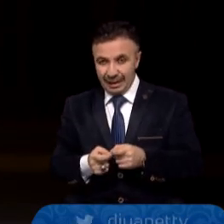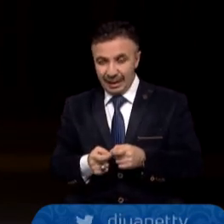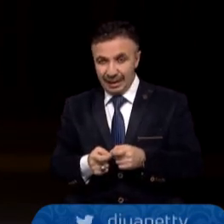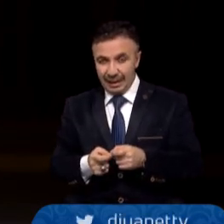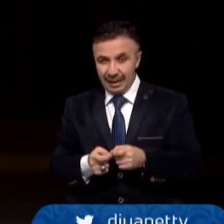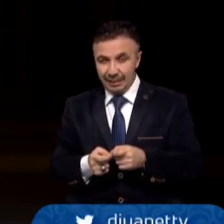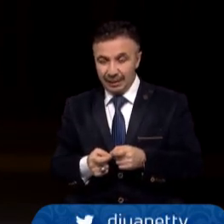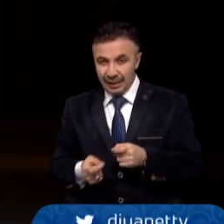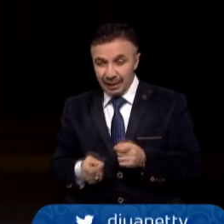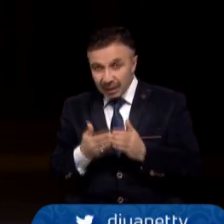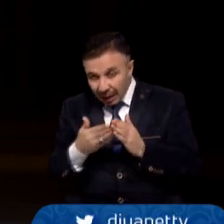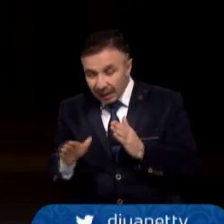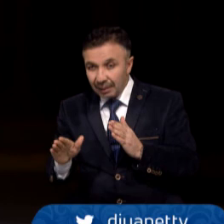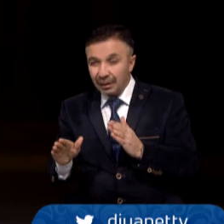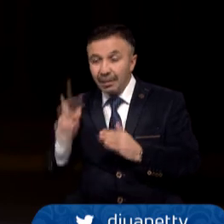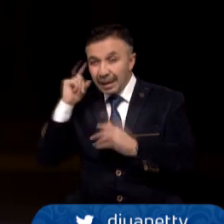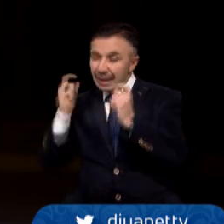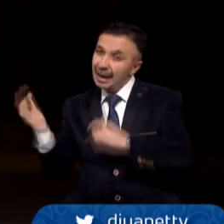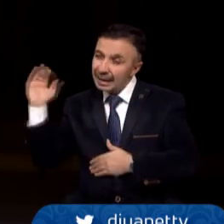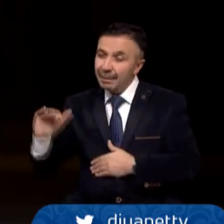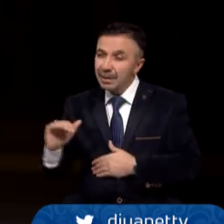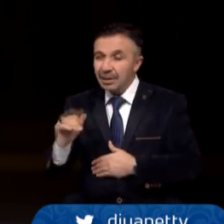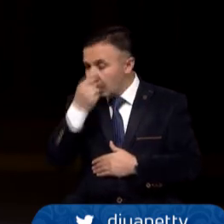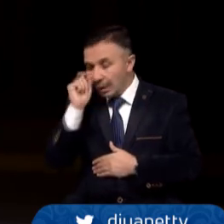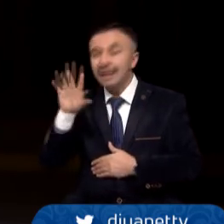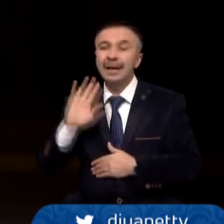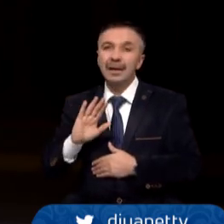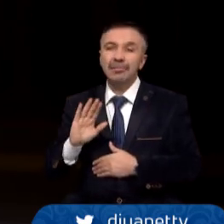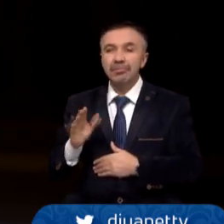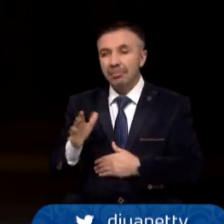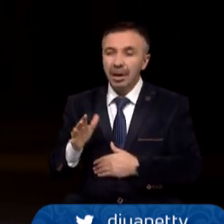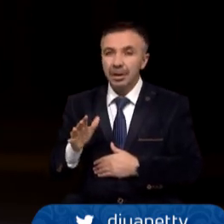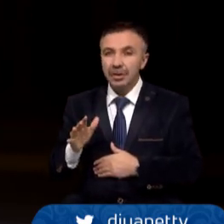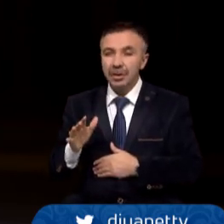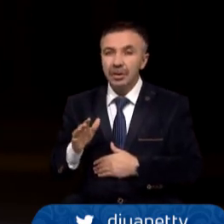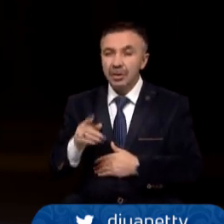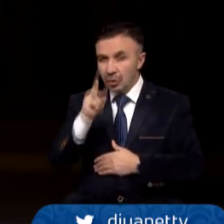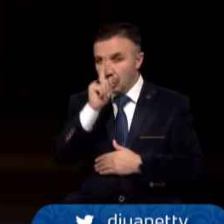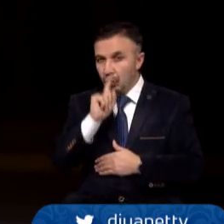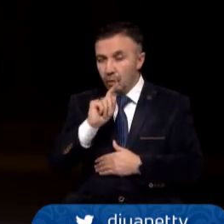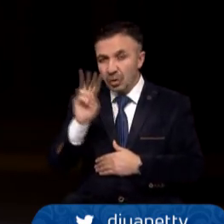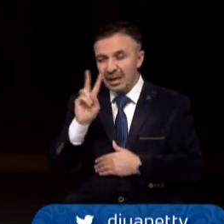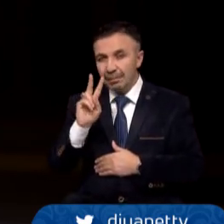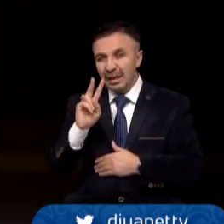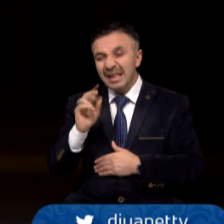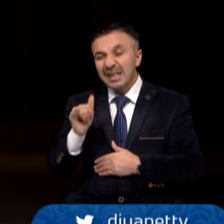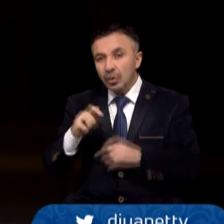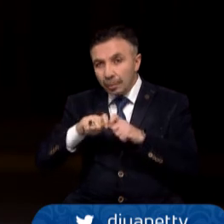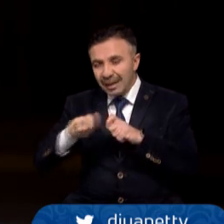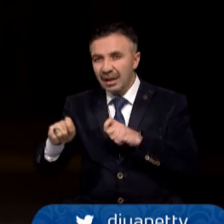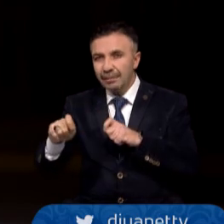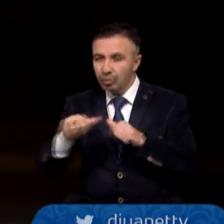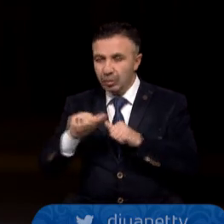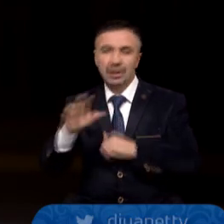bedir'den kalkıp da Medine'ye gelmesi birden bire kolay olmuyor aşağı yukarı Yanılmıyorsam